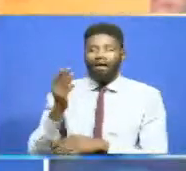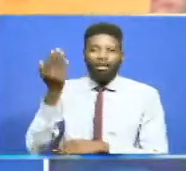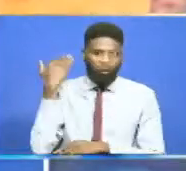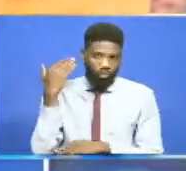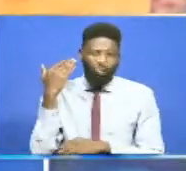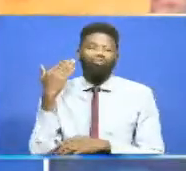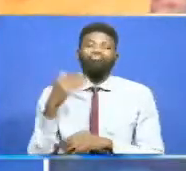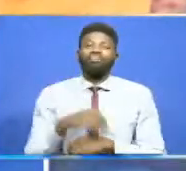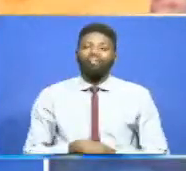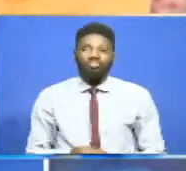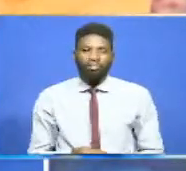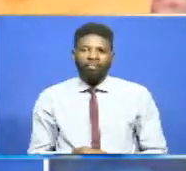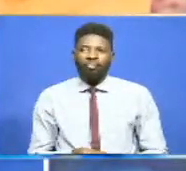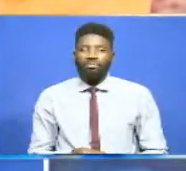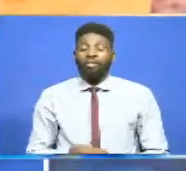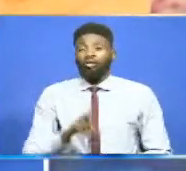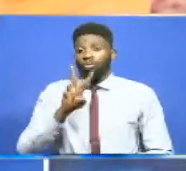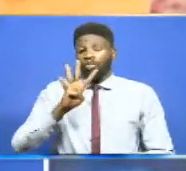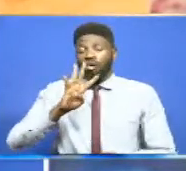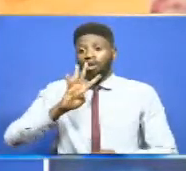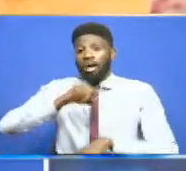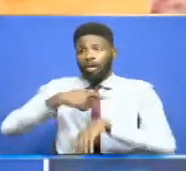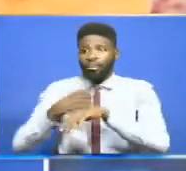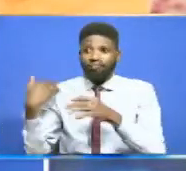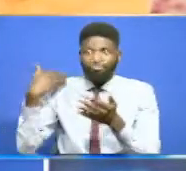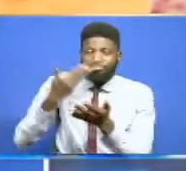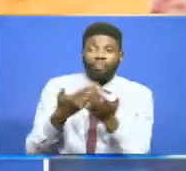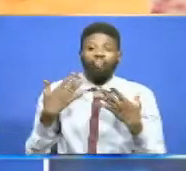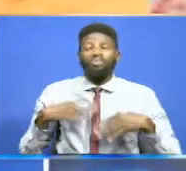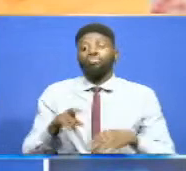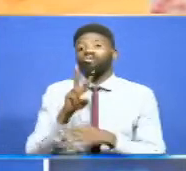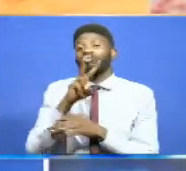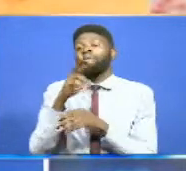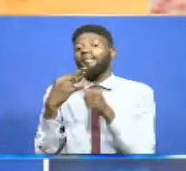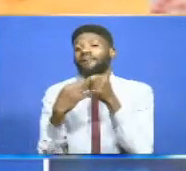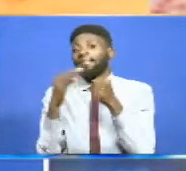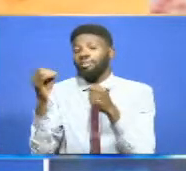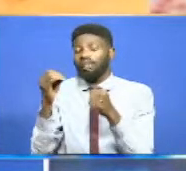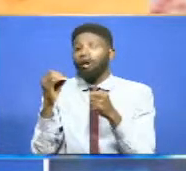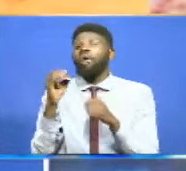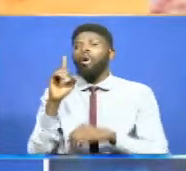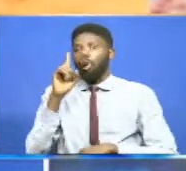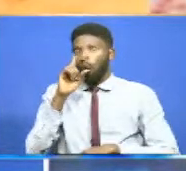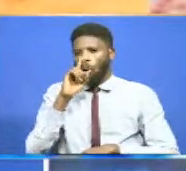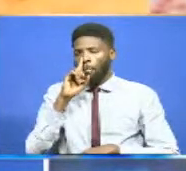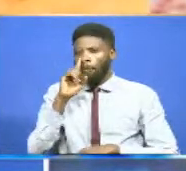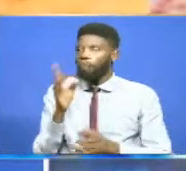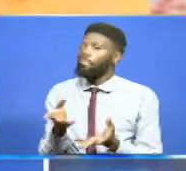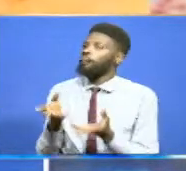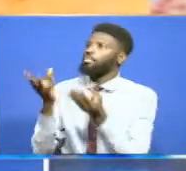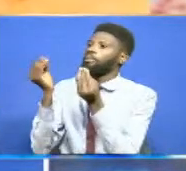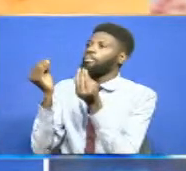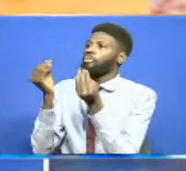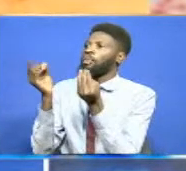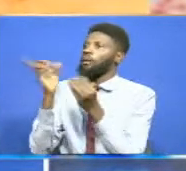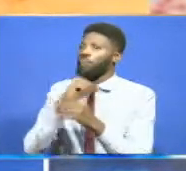saa 24 iliyopita, wagonjwa 280 waliruhusiwa kwenda nyumbani, na idadi hiyo kufikisha